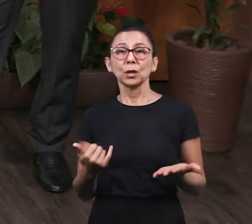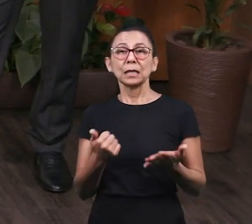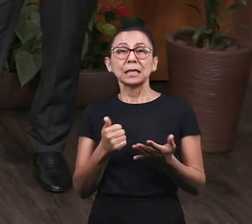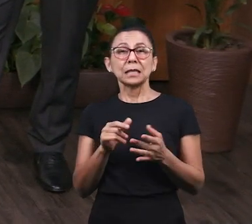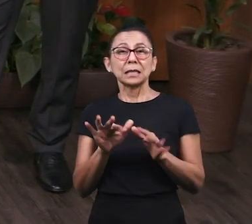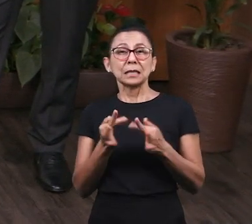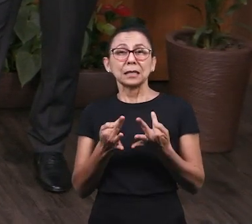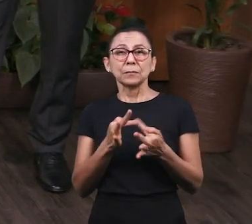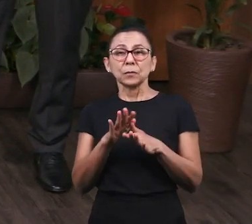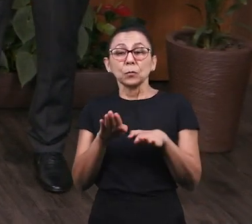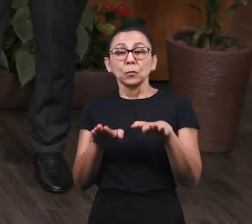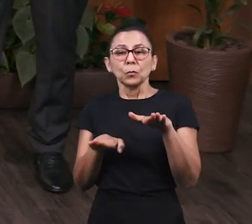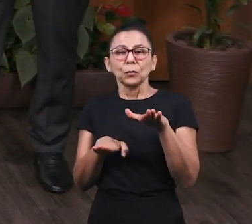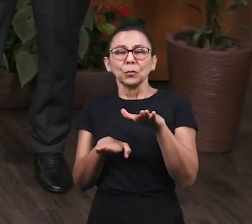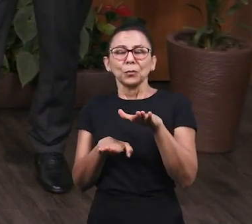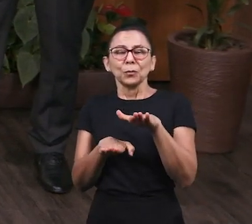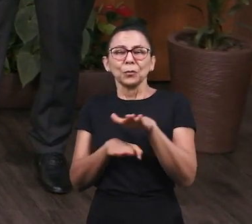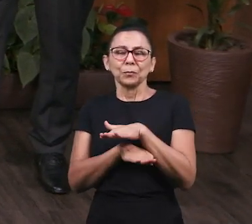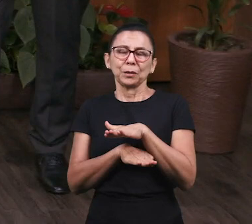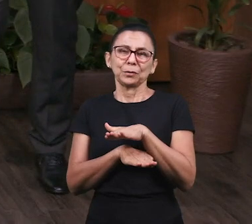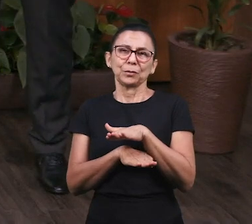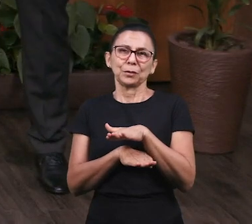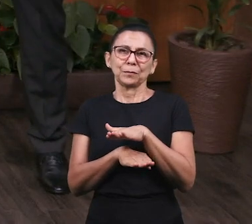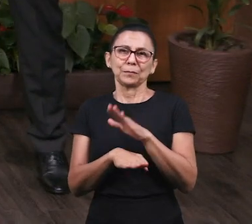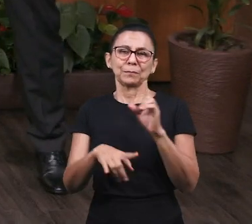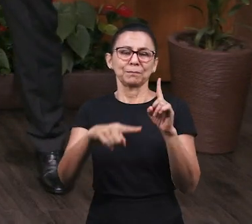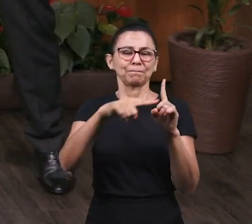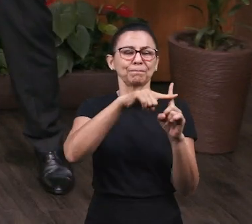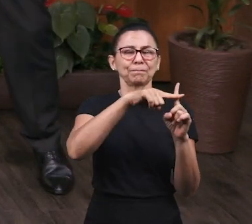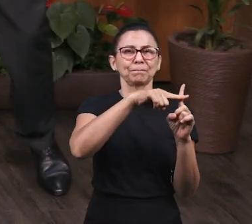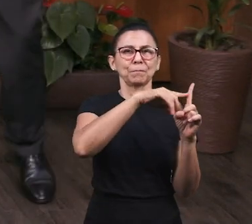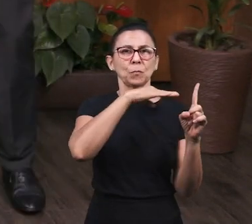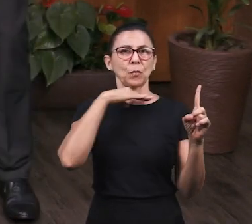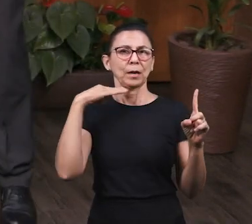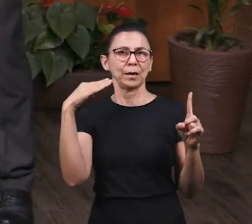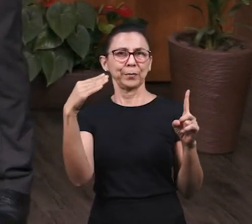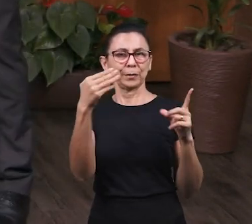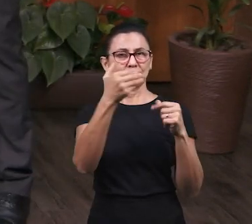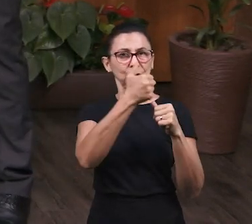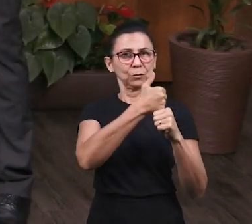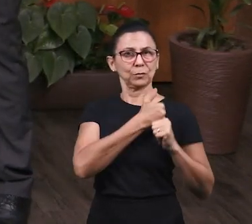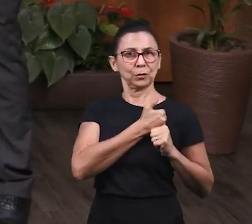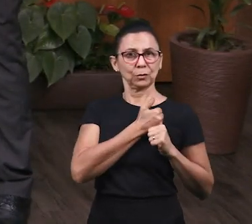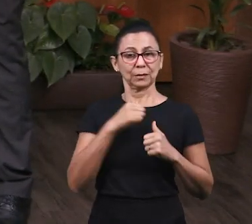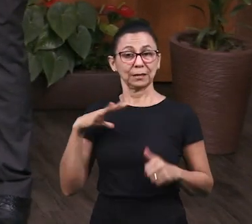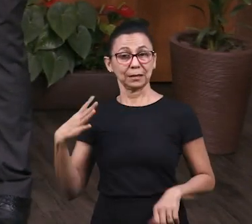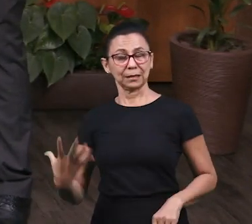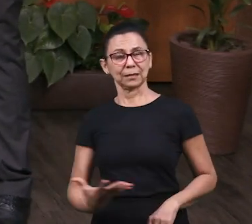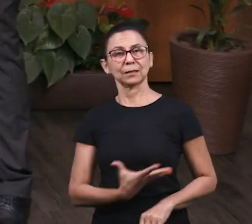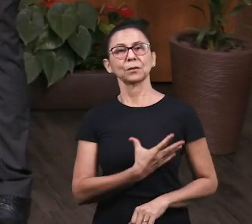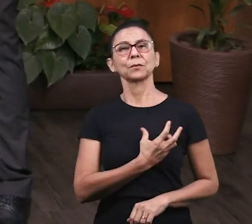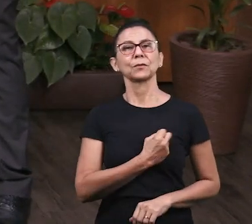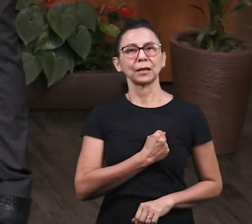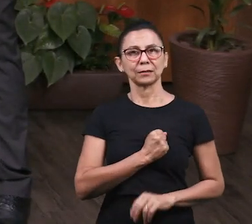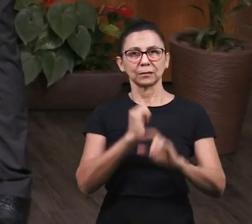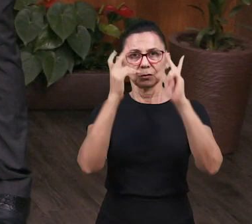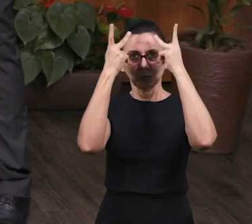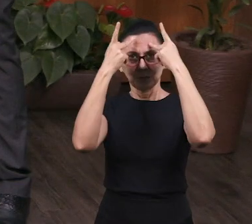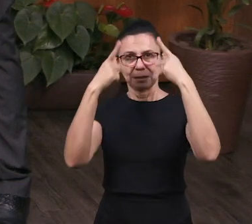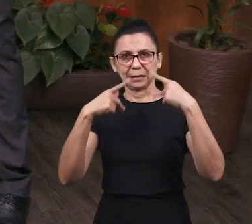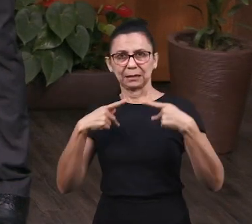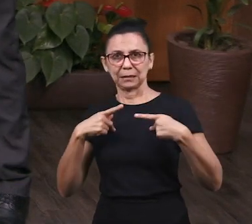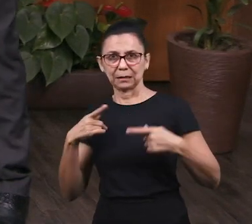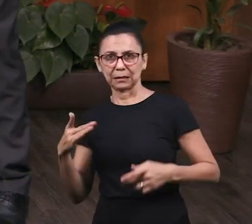de l'homme. Gloire à Jésus. Et nous avons déjà dit à propos du matériel qui était utilisé à